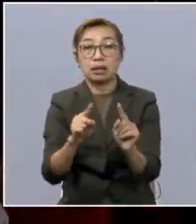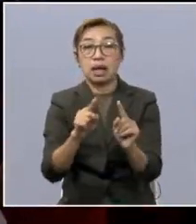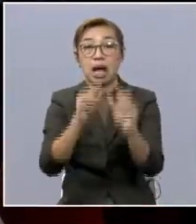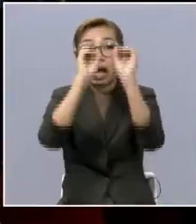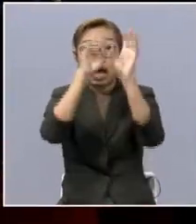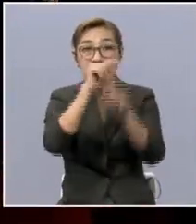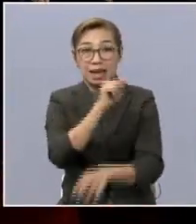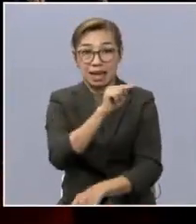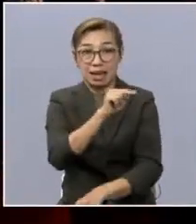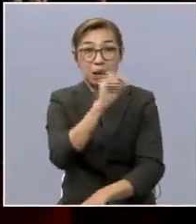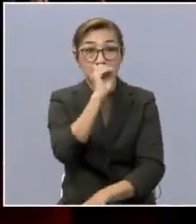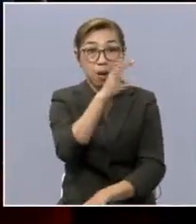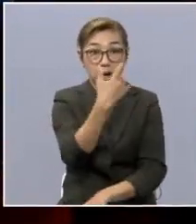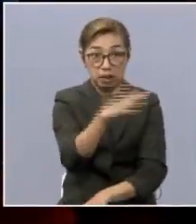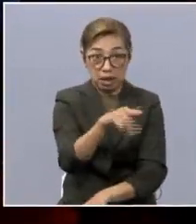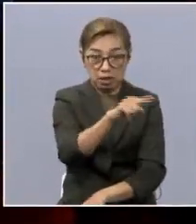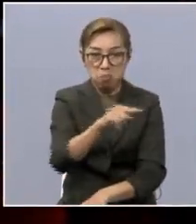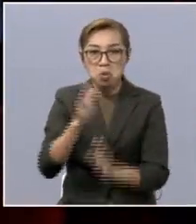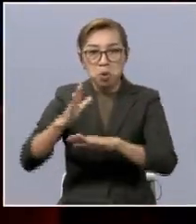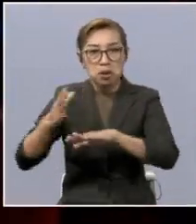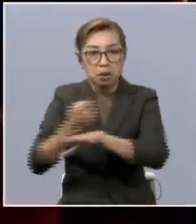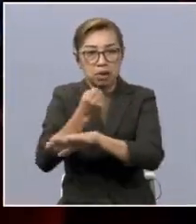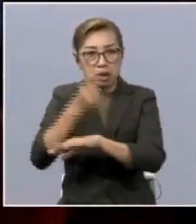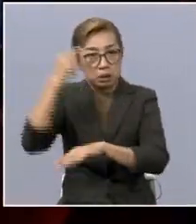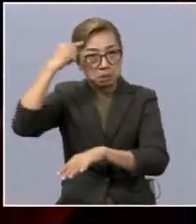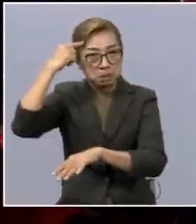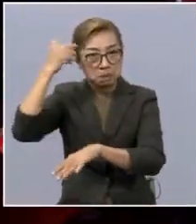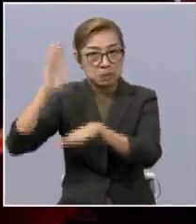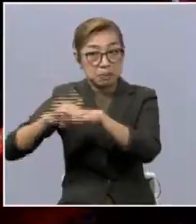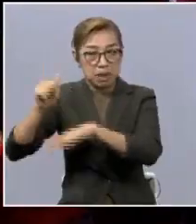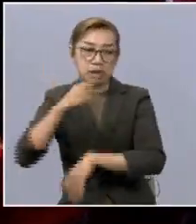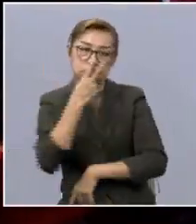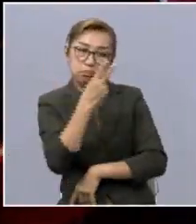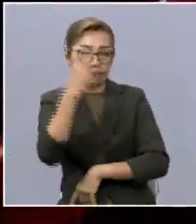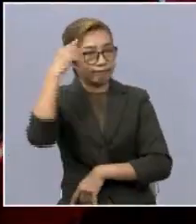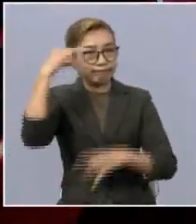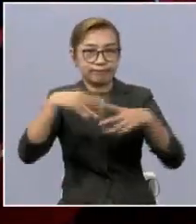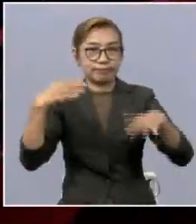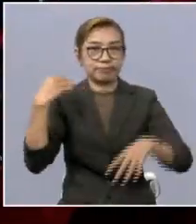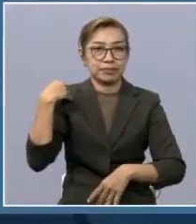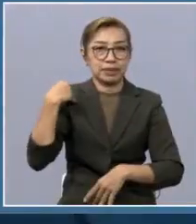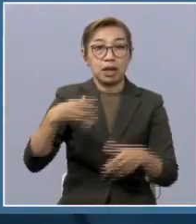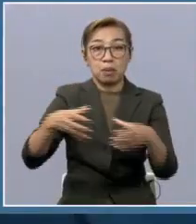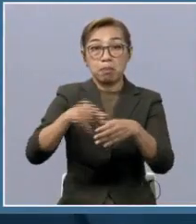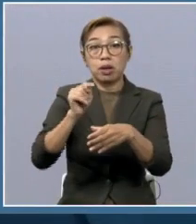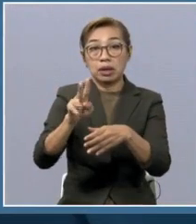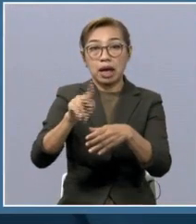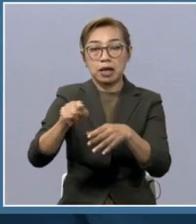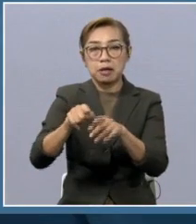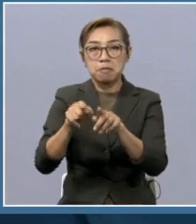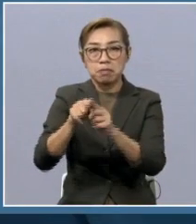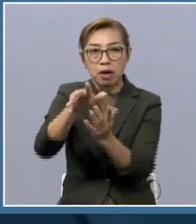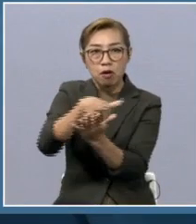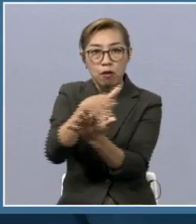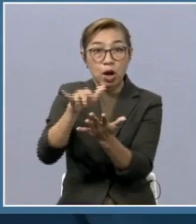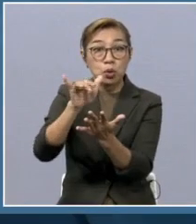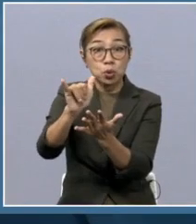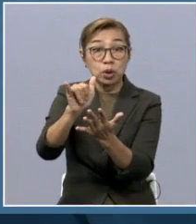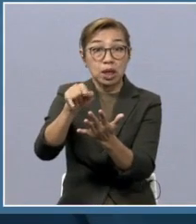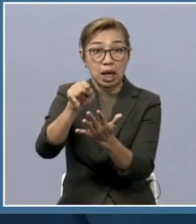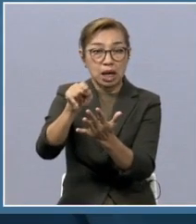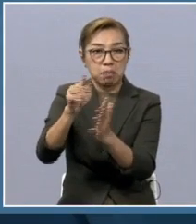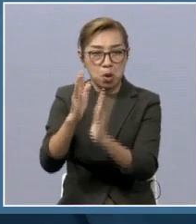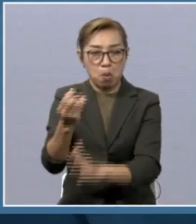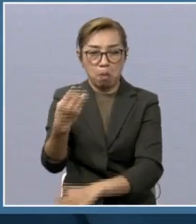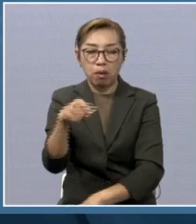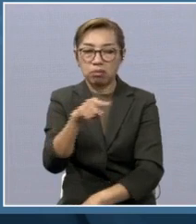พรก็มีกูรูการเมืองอีกหลายคนที่เห็นต่างนะครับอย่างแหล่งข่าวระดับแกนนำของเพื่อไทยโดยเฉพาะทีมยุทธศาสตร์ยืนยันนะฮะ